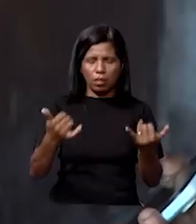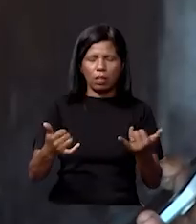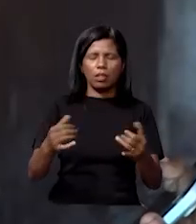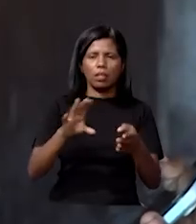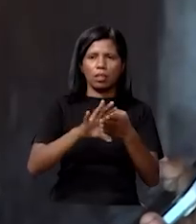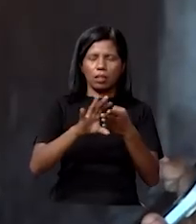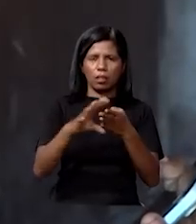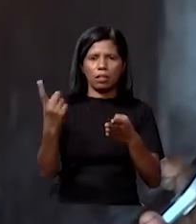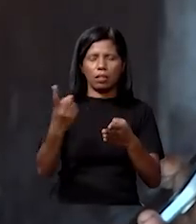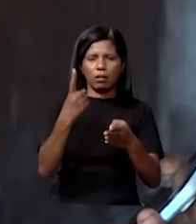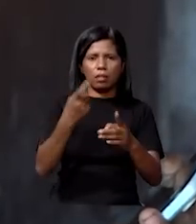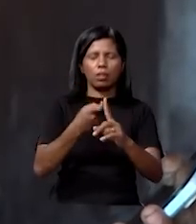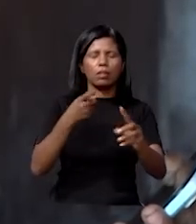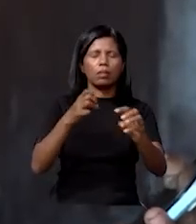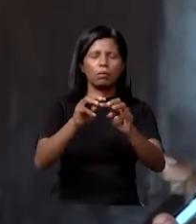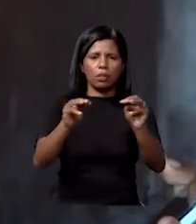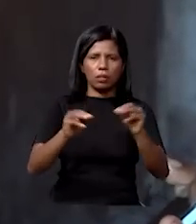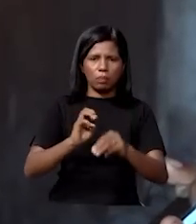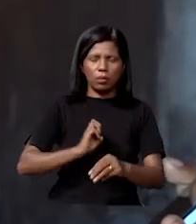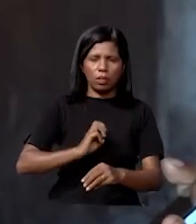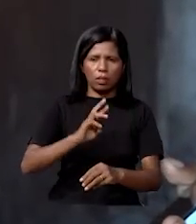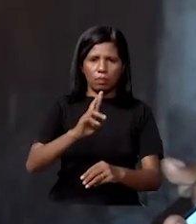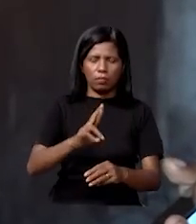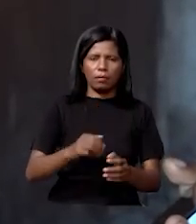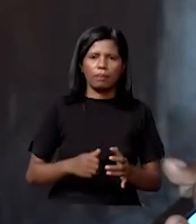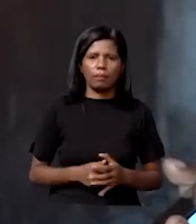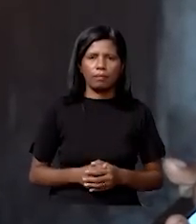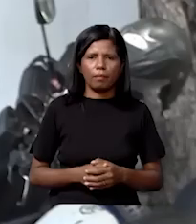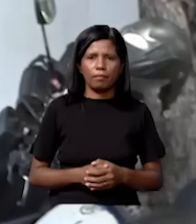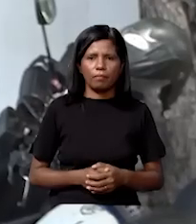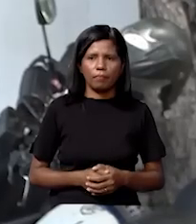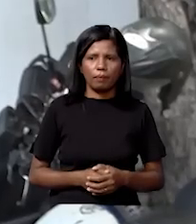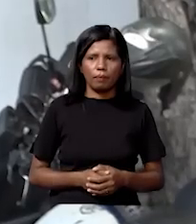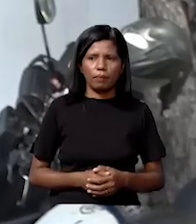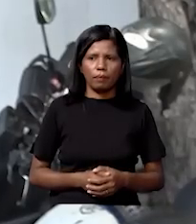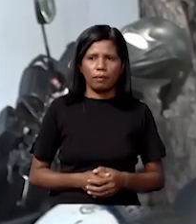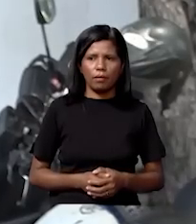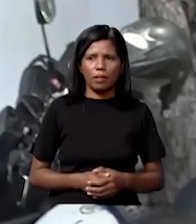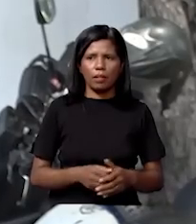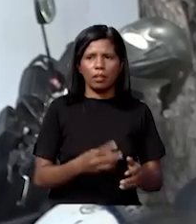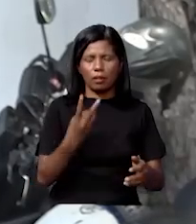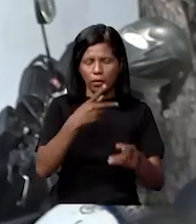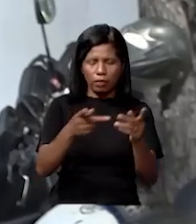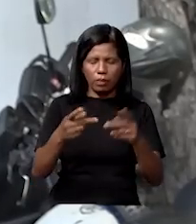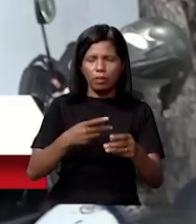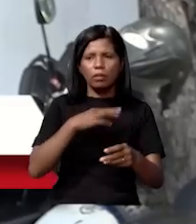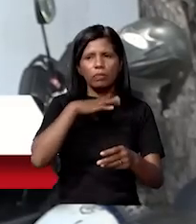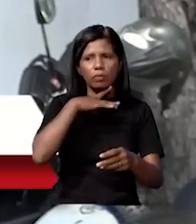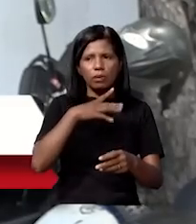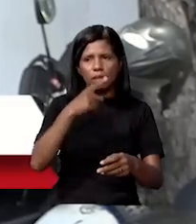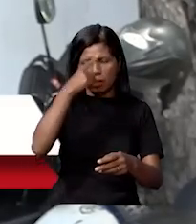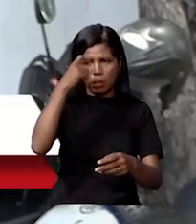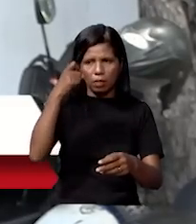eleitoral sina fatin husi munisipio Hermera. Pati ita pila pasam tamba pati ni jene ba emu tutu ba ina ba tandit